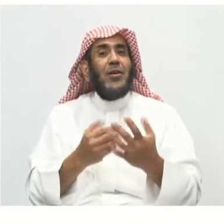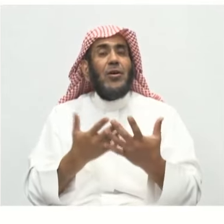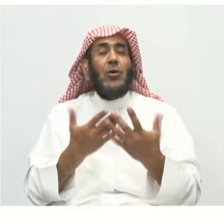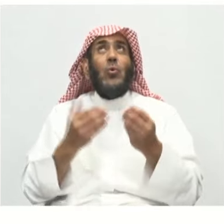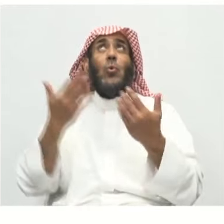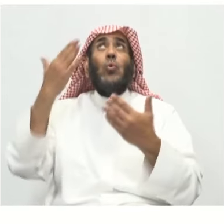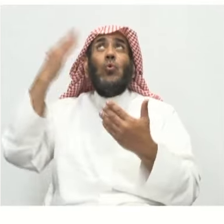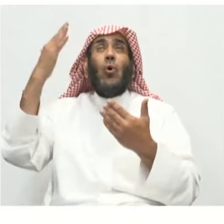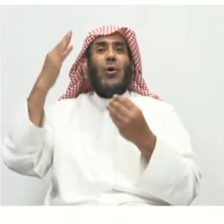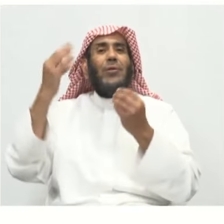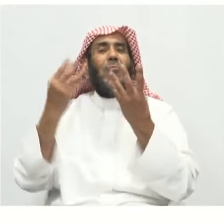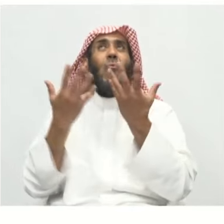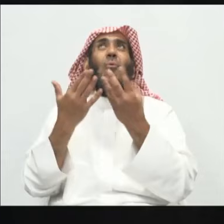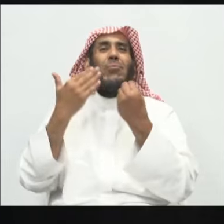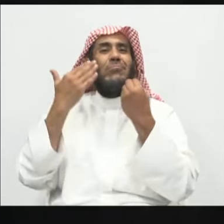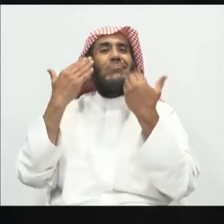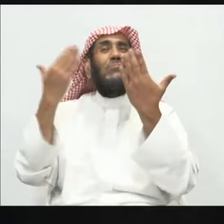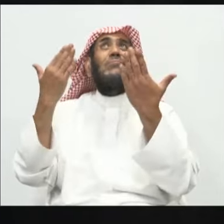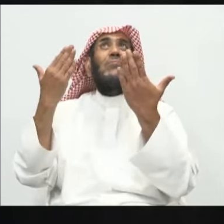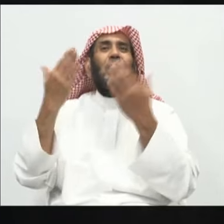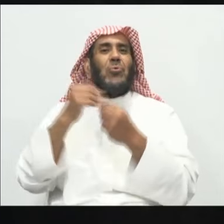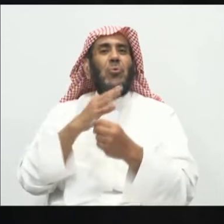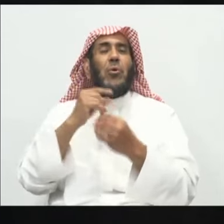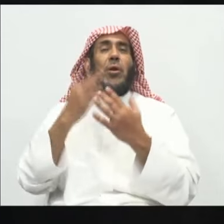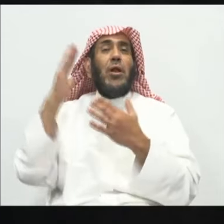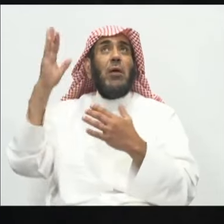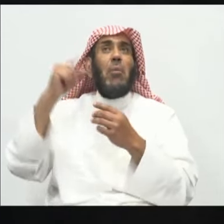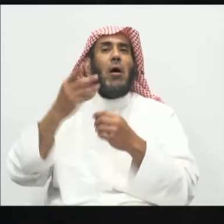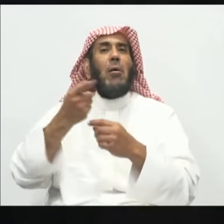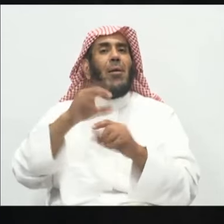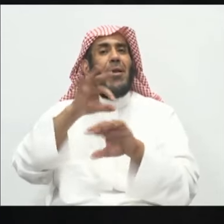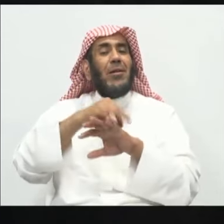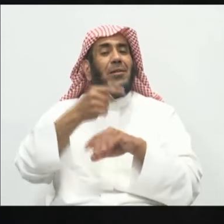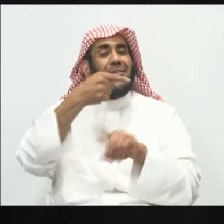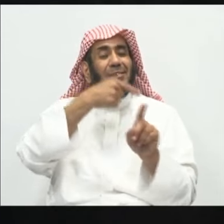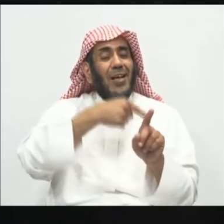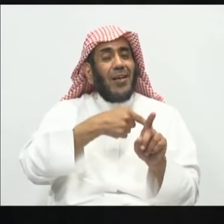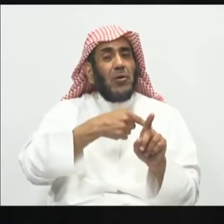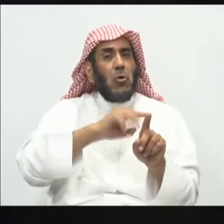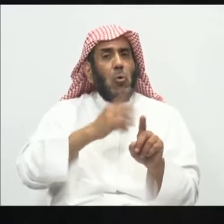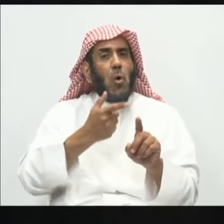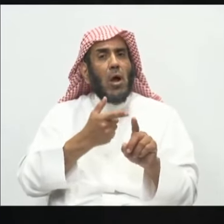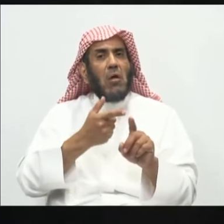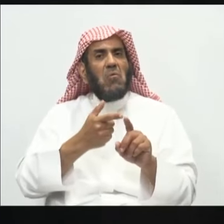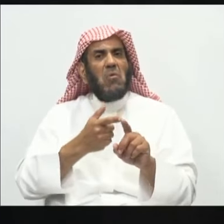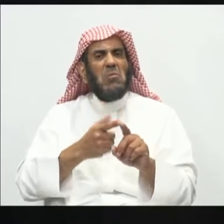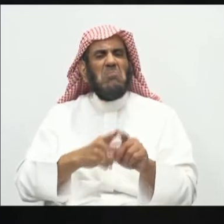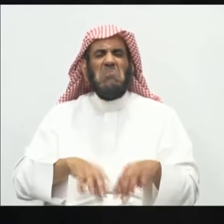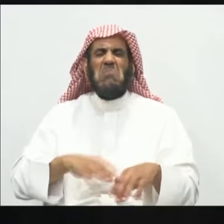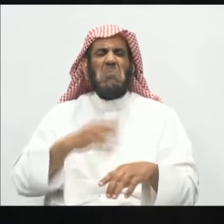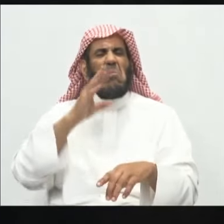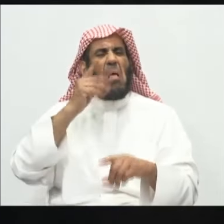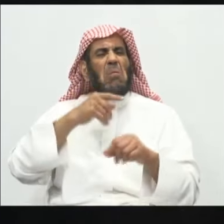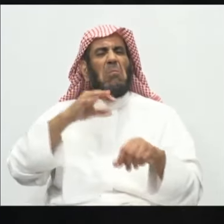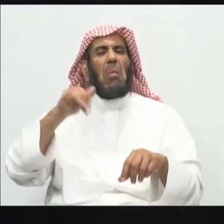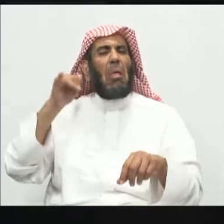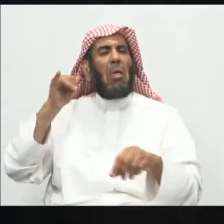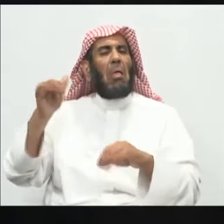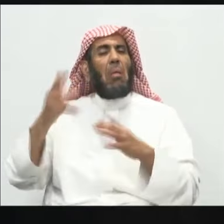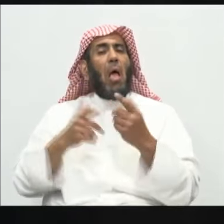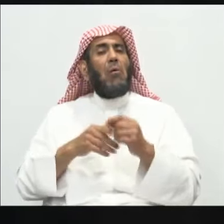انشكر لله طيب هنا ايضا موضوع شكر النعمه وكفر وكفر النعمه